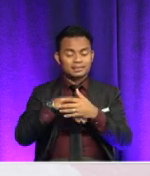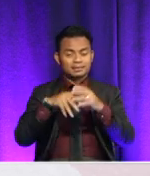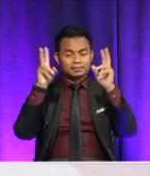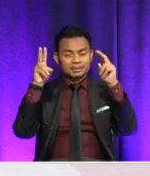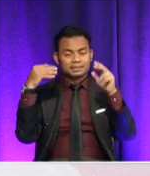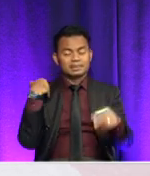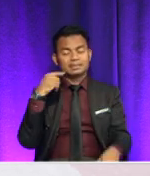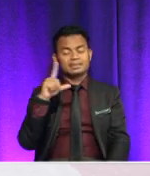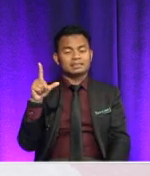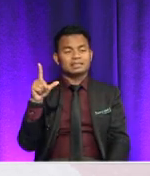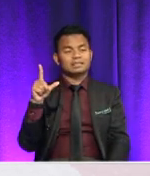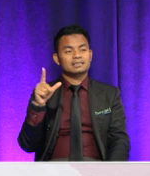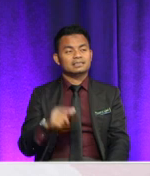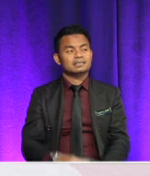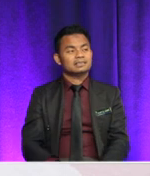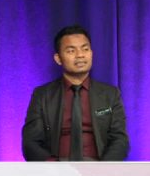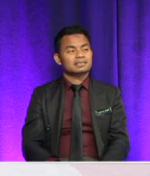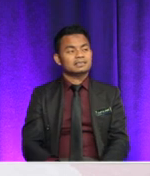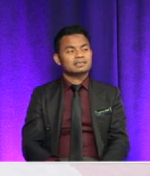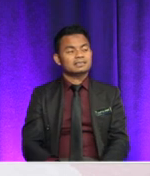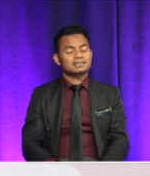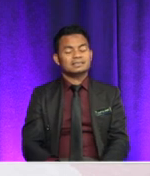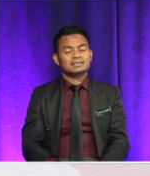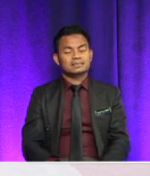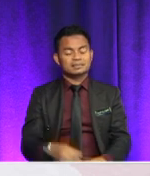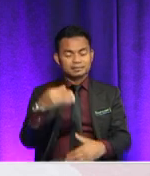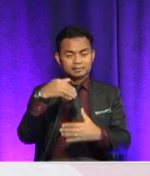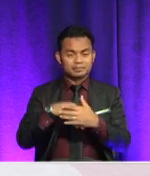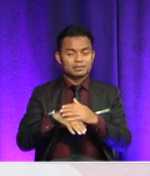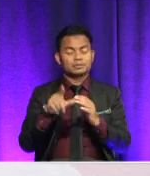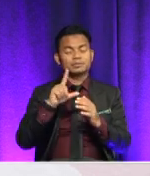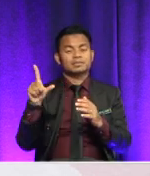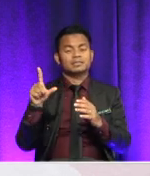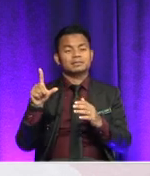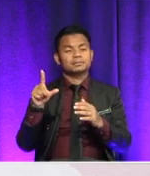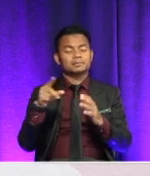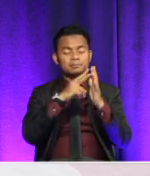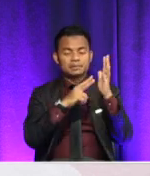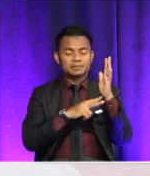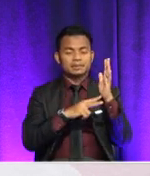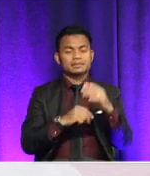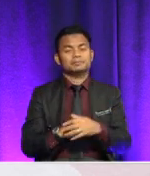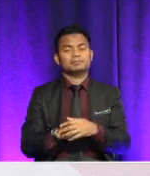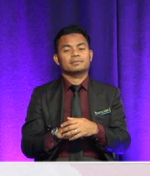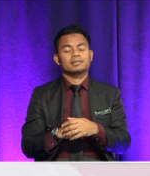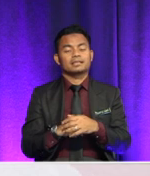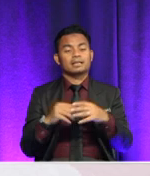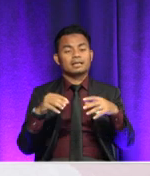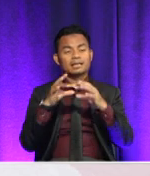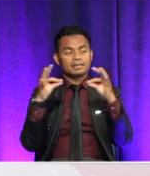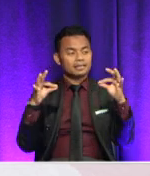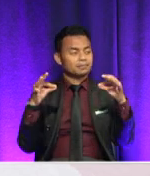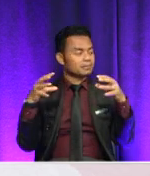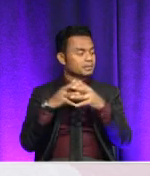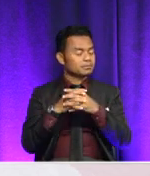tidak kurang penting dalam penanaman genap termasuklah pembacaan dan pengairan saya ini merupakan ayah majemuk campuran